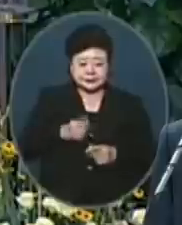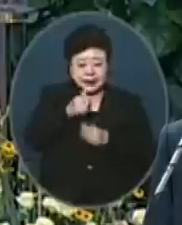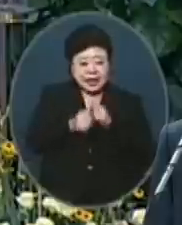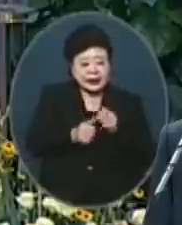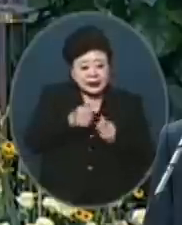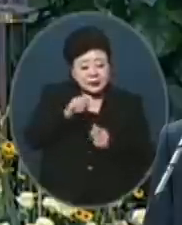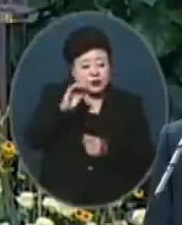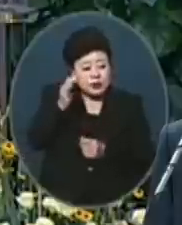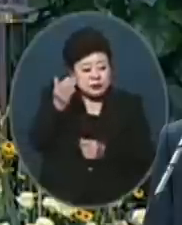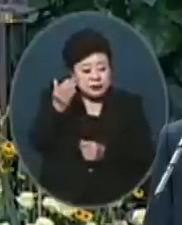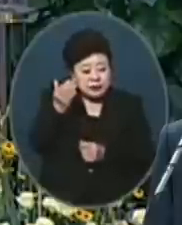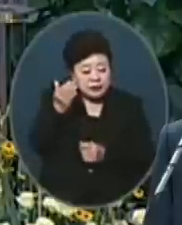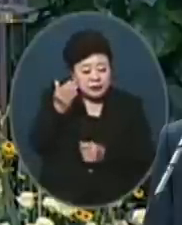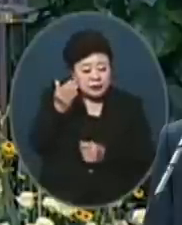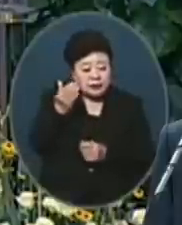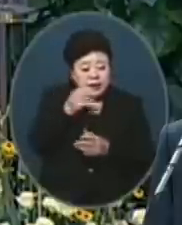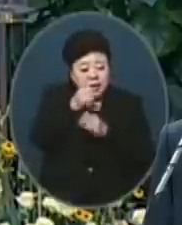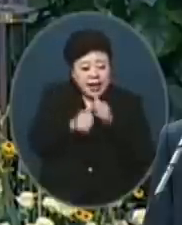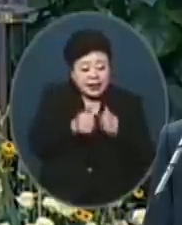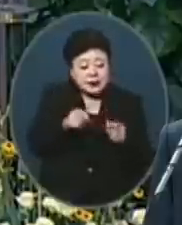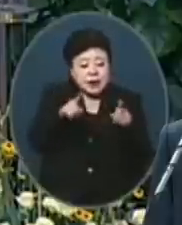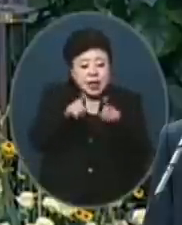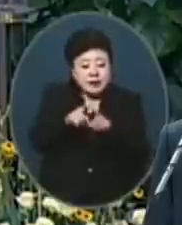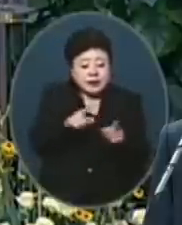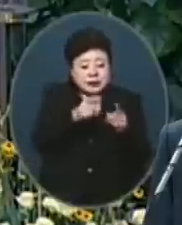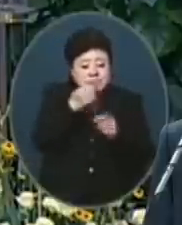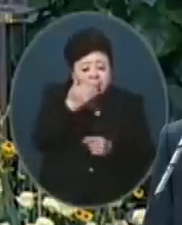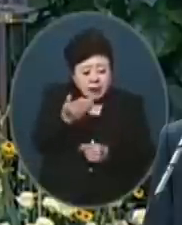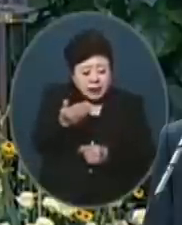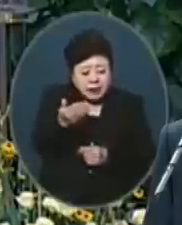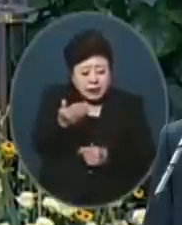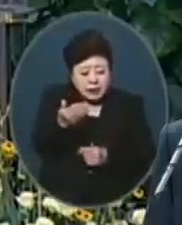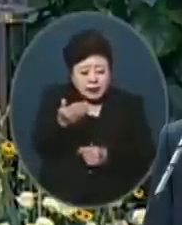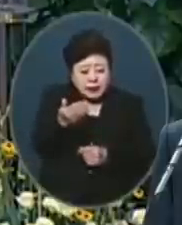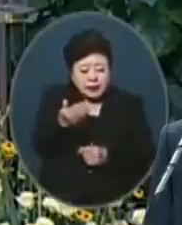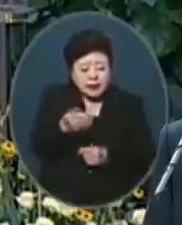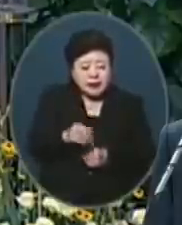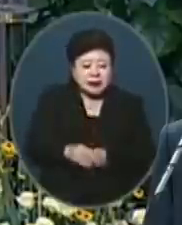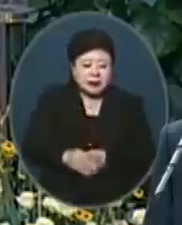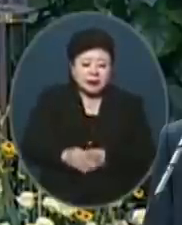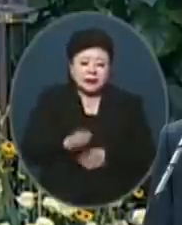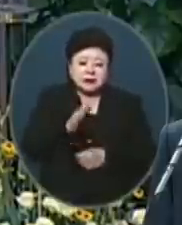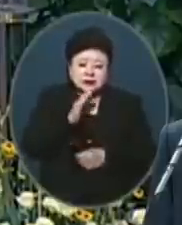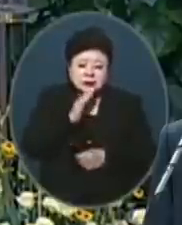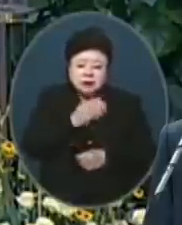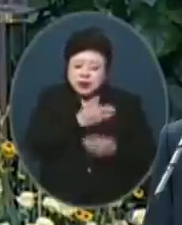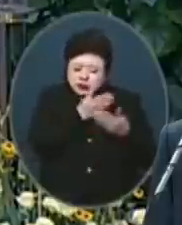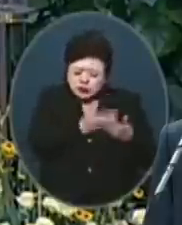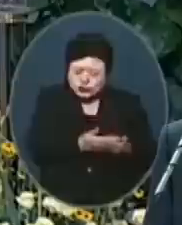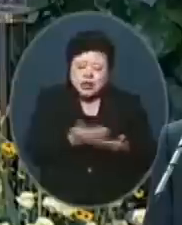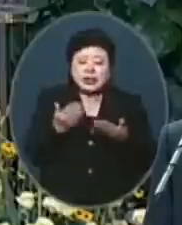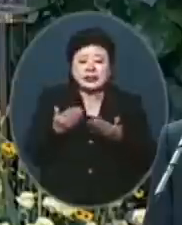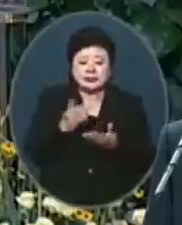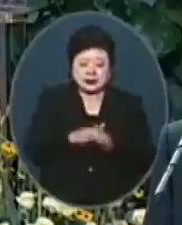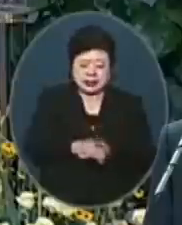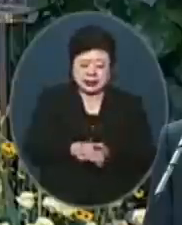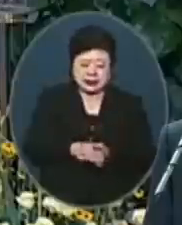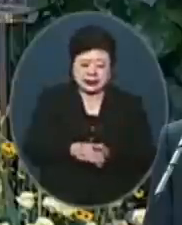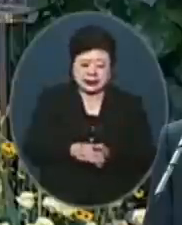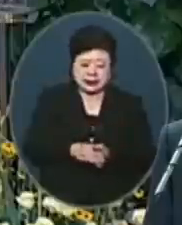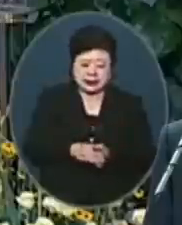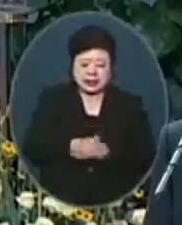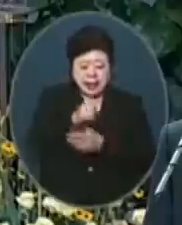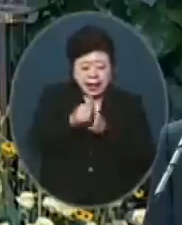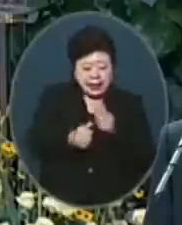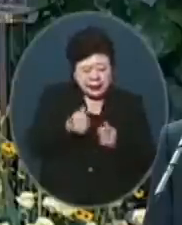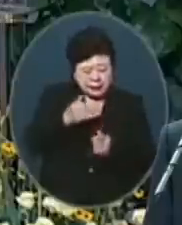하나님이 되어서 하나님과 같이 행할 수 있다는 것은 굉장히 중요한 일입니다.